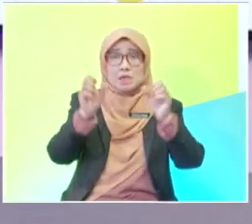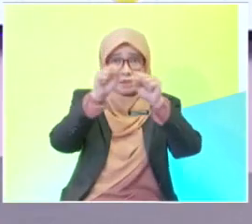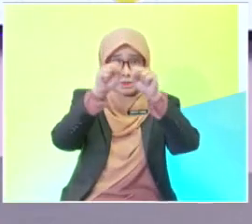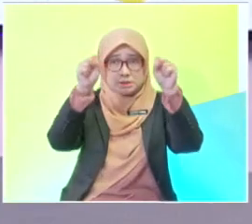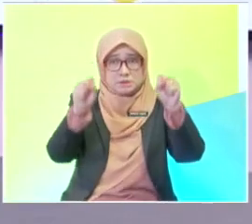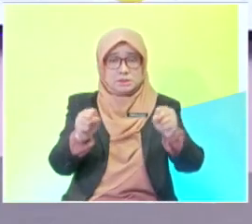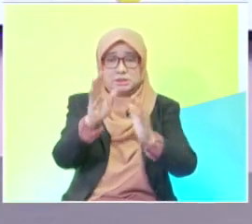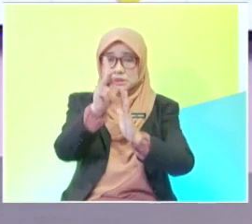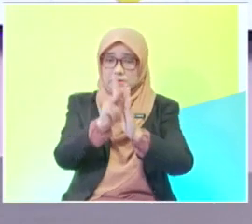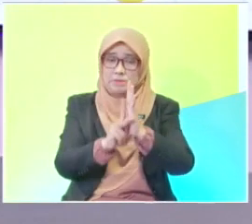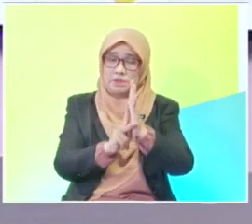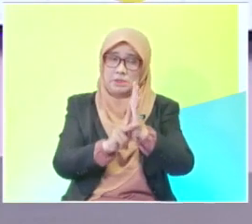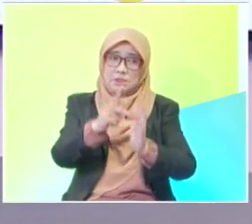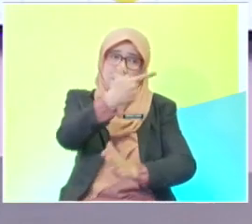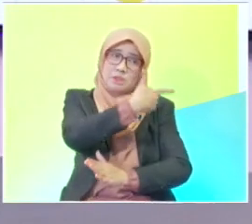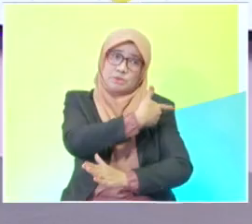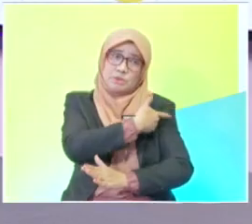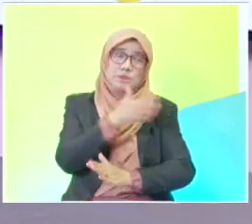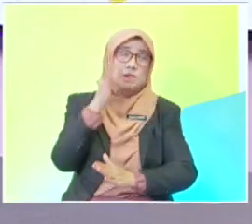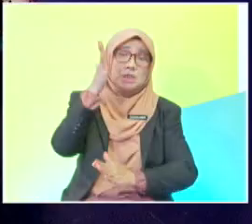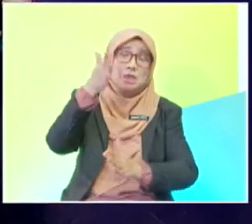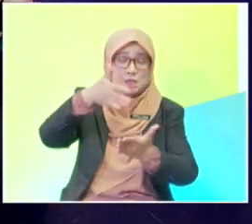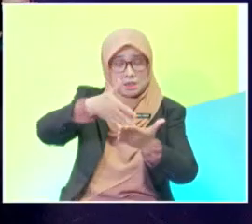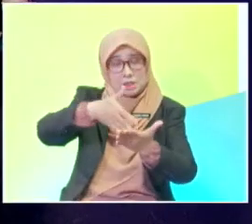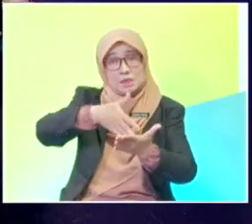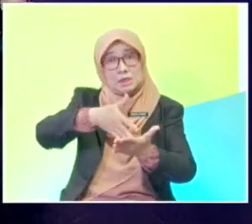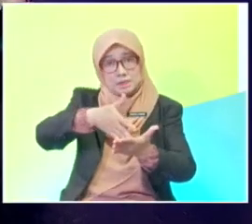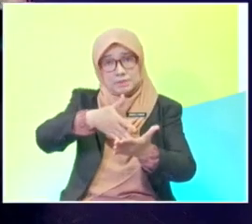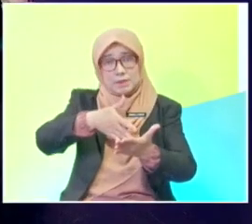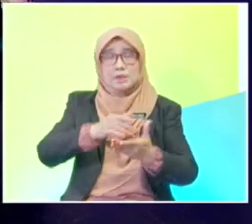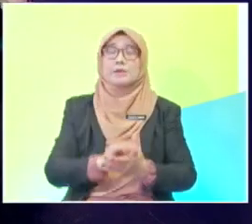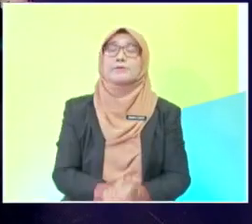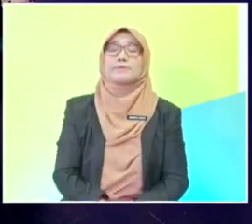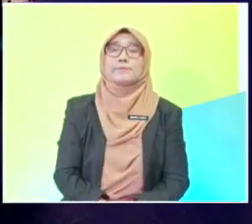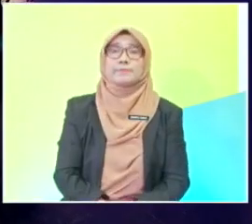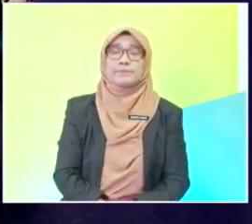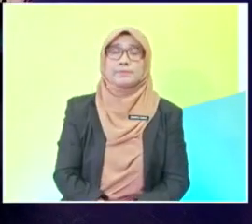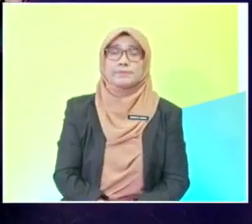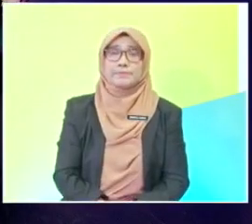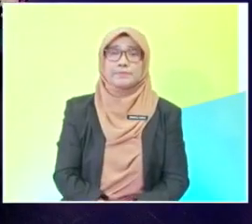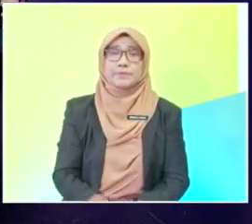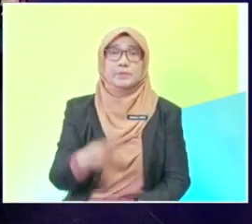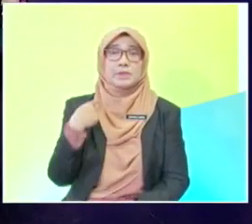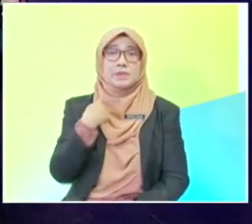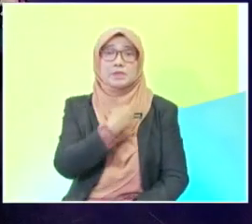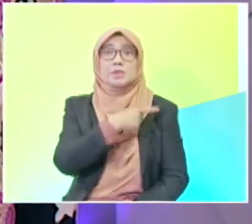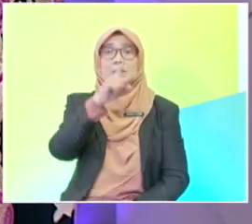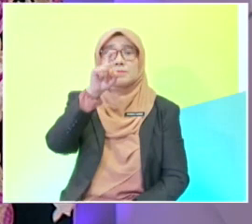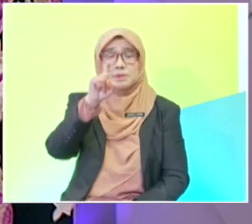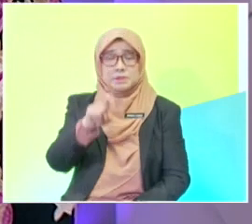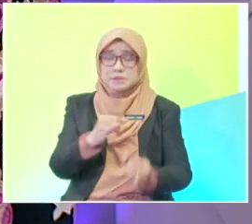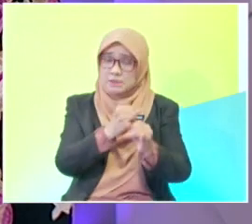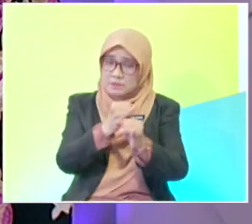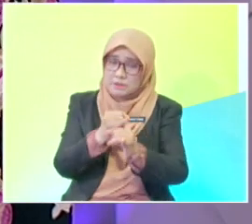dalam badan kita dalam pun badan muda. kita tetap juga akan mengalami penuaan. Oleh sebab itulah kita perlu menjaga warga